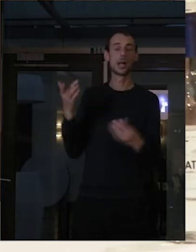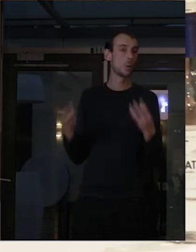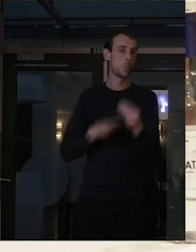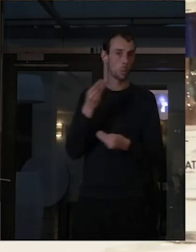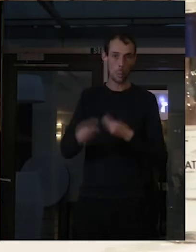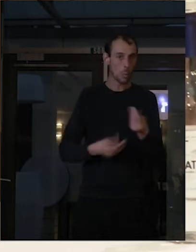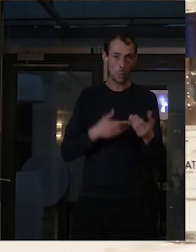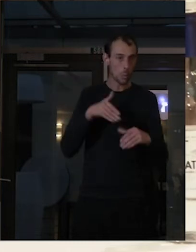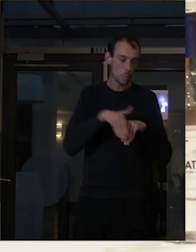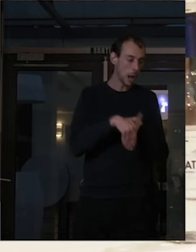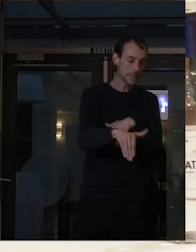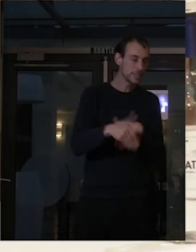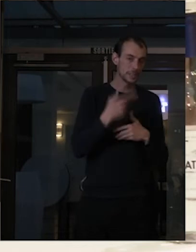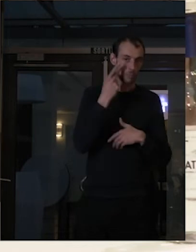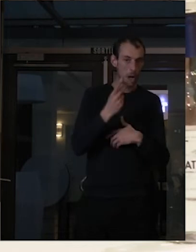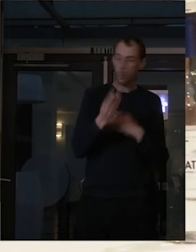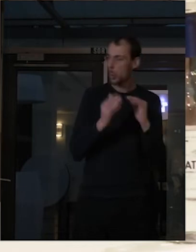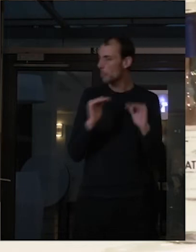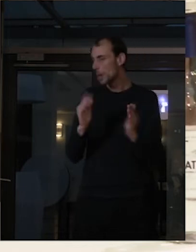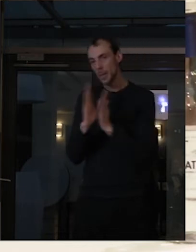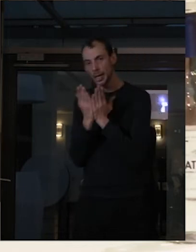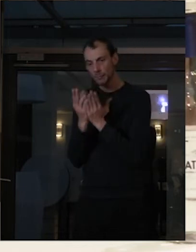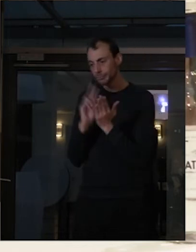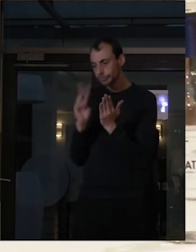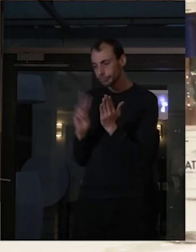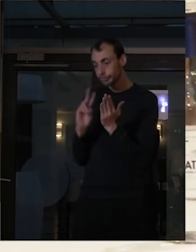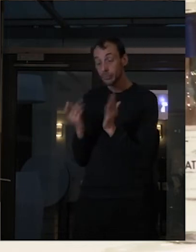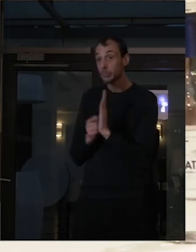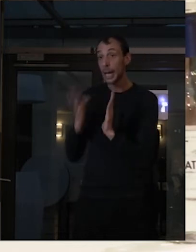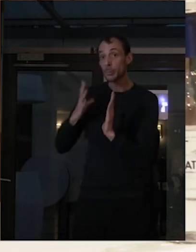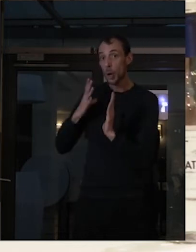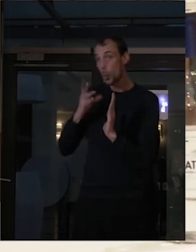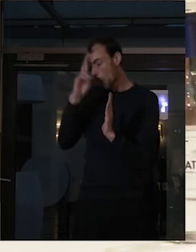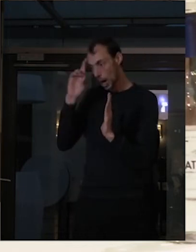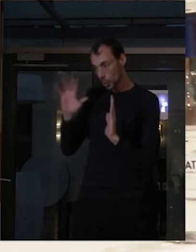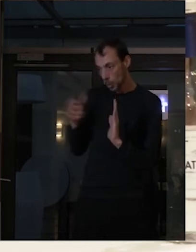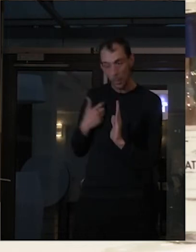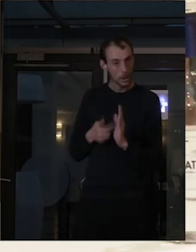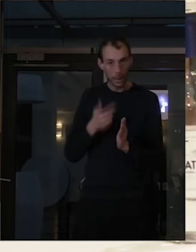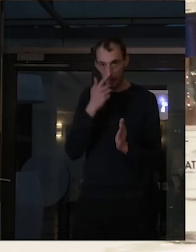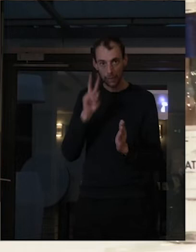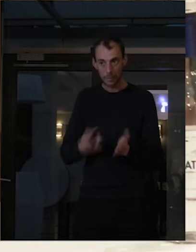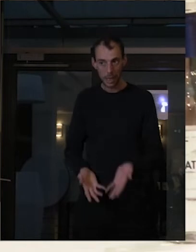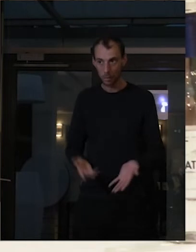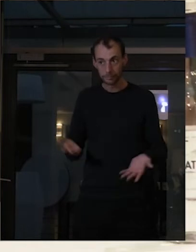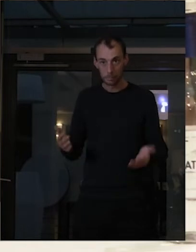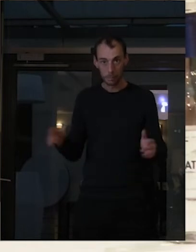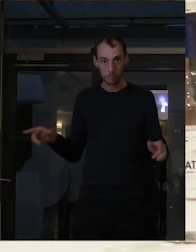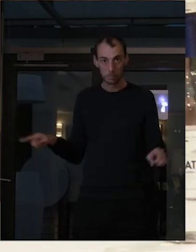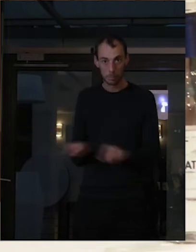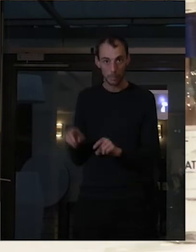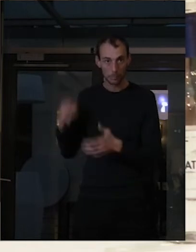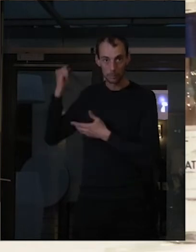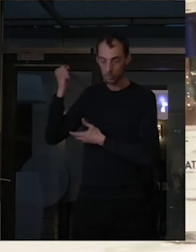des pièces de théâtre ou quoi que ce soit, ou quand on lit comment ça se passait à la cour, on se rend compte que c'est exactement la même chose. Vraiment, ça n'a pas évolué. Et je trouve ça